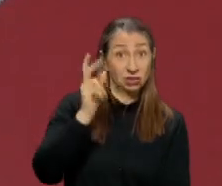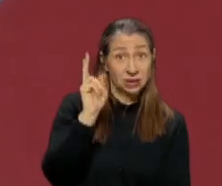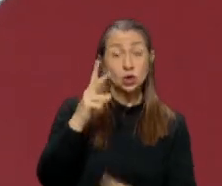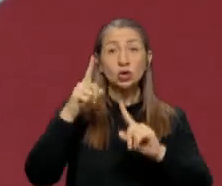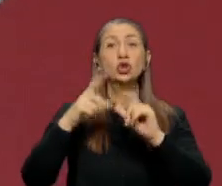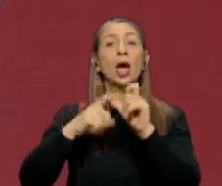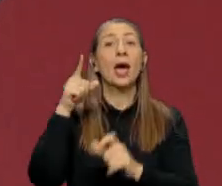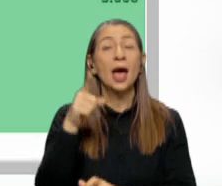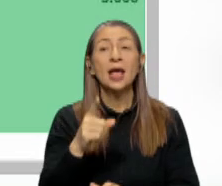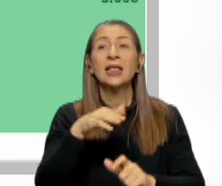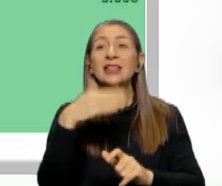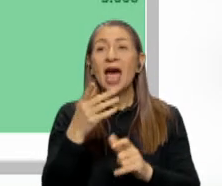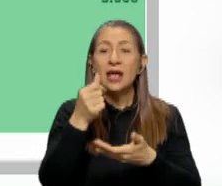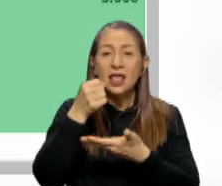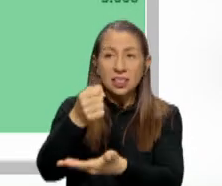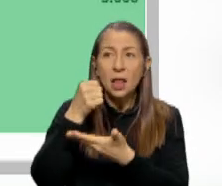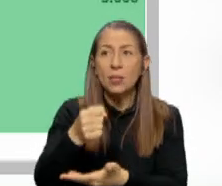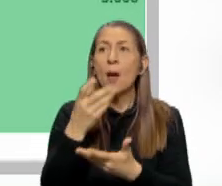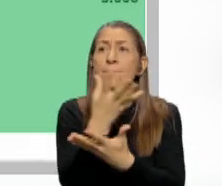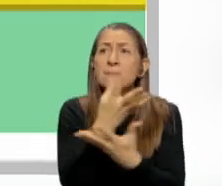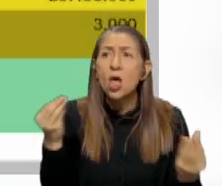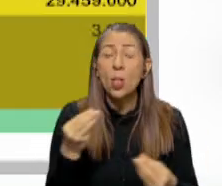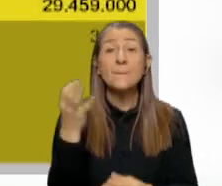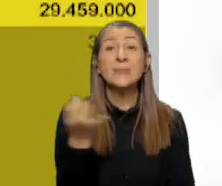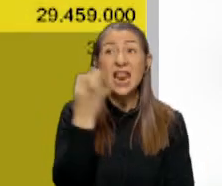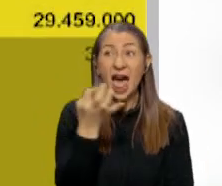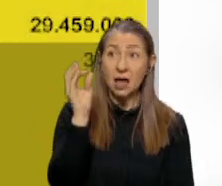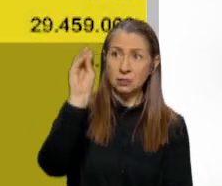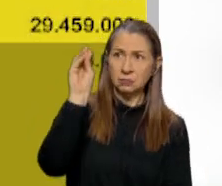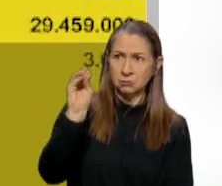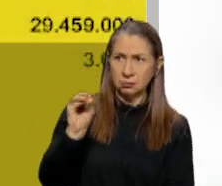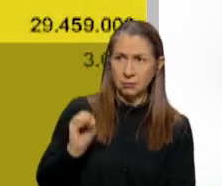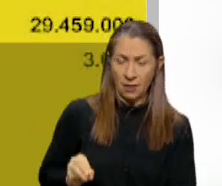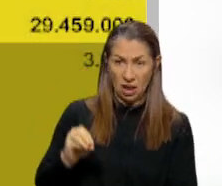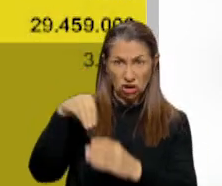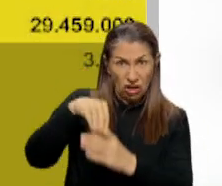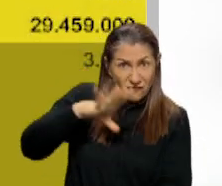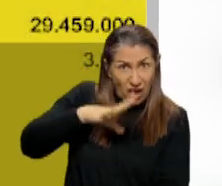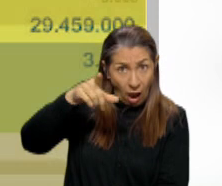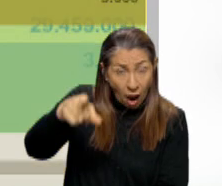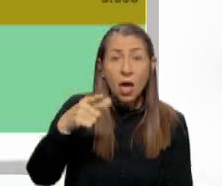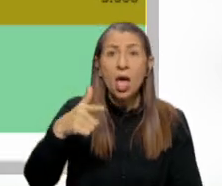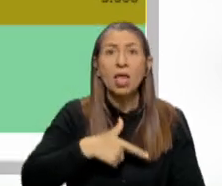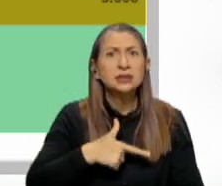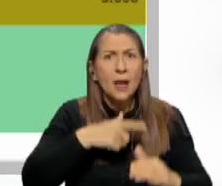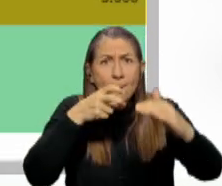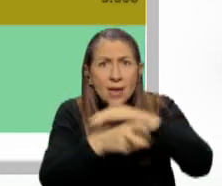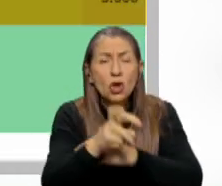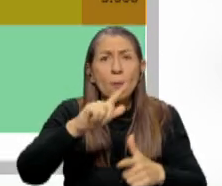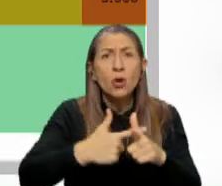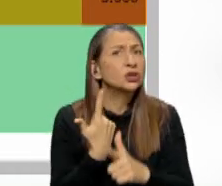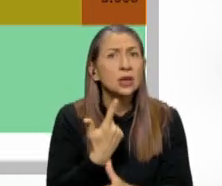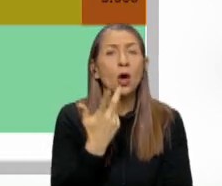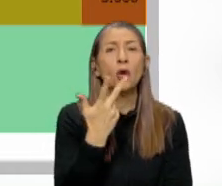Başkanı Tunç Soyer diğer yatırımlar milyonlarla Hatta milyarlarla yatırım programında yer alırken İzmir'deki Metro